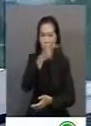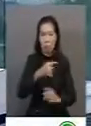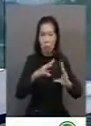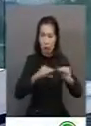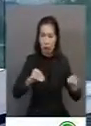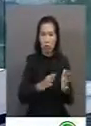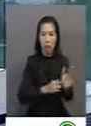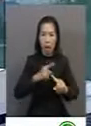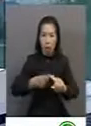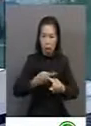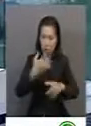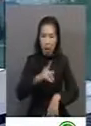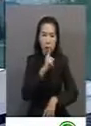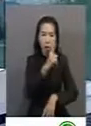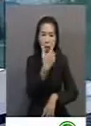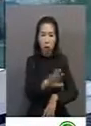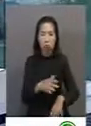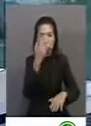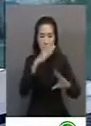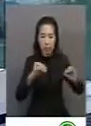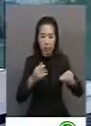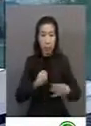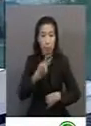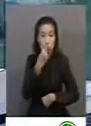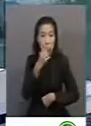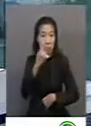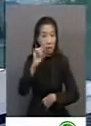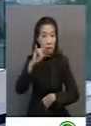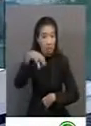าหลายเดือนแล้วเดี๋ยวเราคงตามติดกันละค่ะว่า DSI จะรับเป็นคดีพิเศษหรือเปล่านะคะ